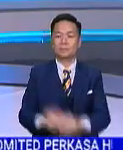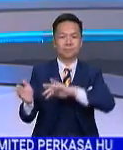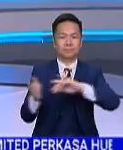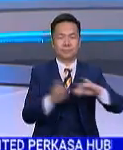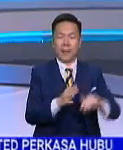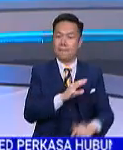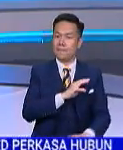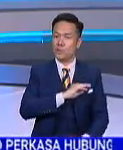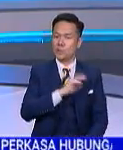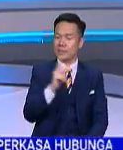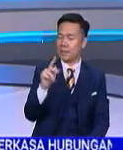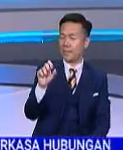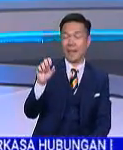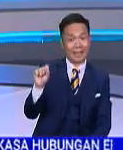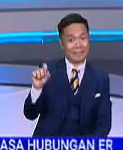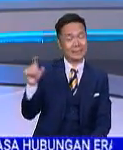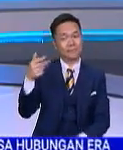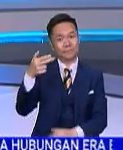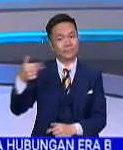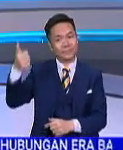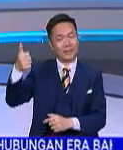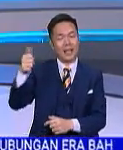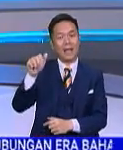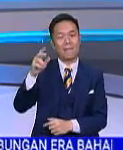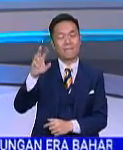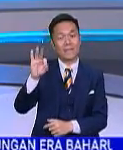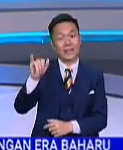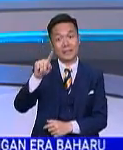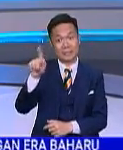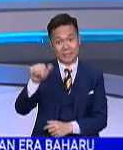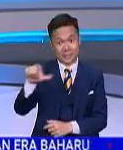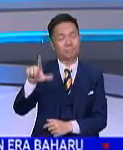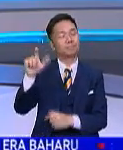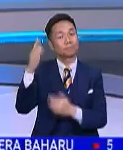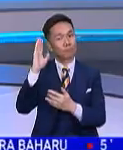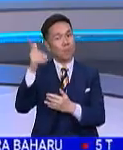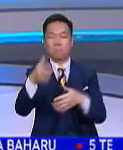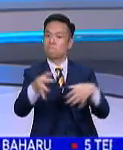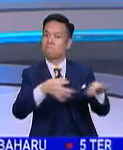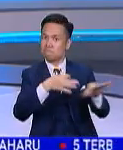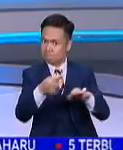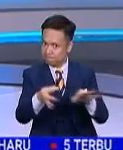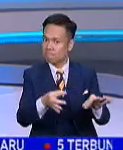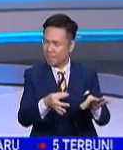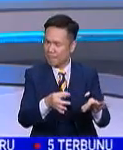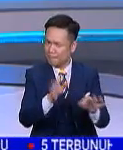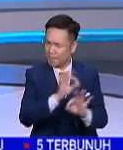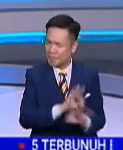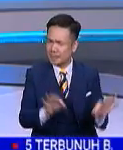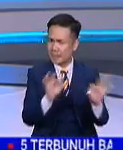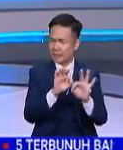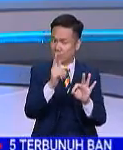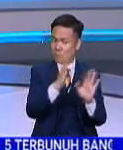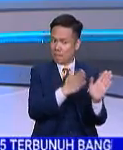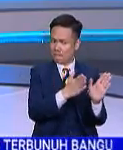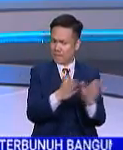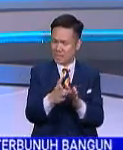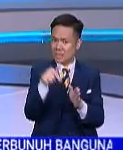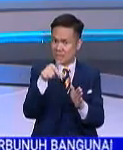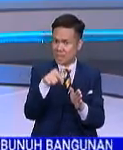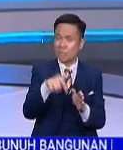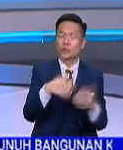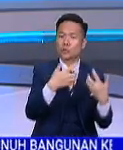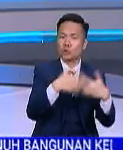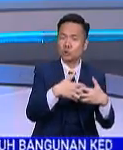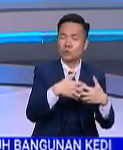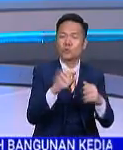Menteri Belia dan Sukan, Dato' Sri Ahmad Faizal Azumu menegaskan kerajaan kini sedang menggubal sebuah pelan tindakan industri